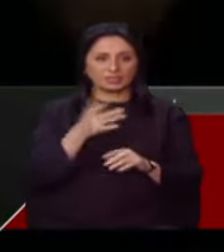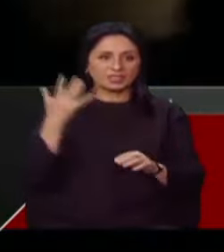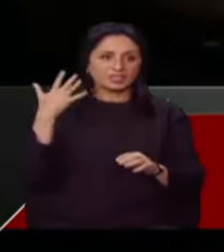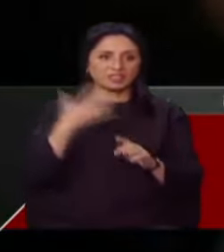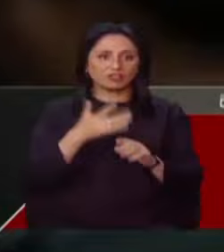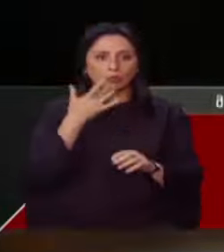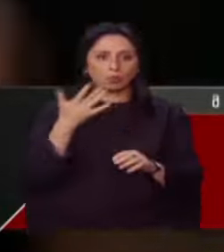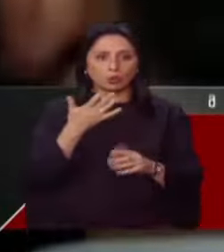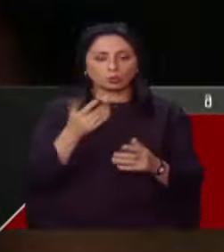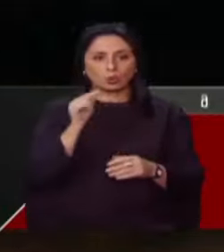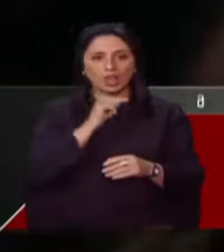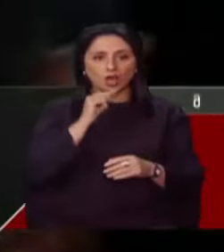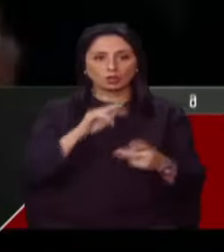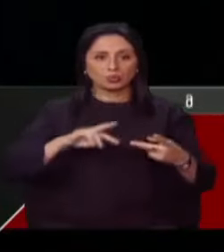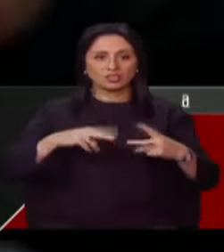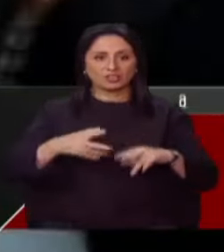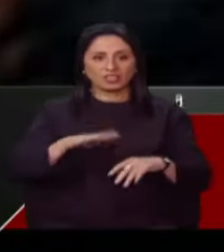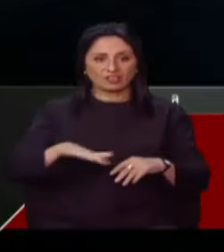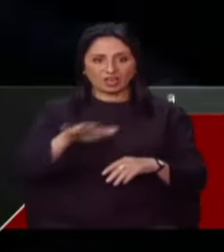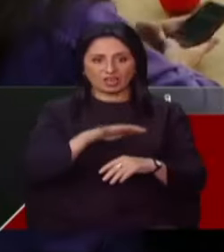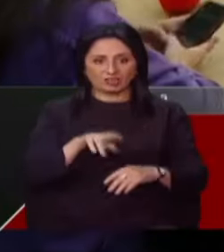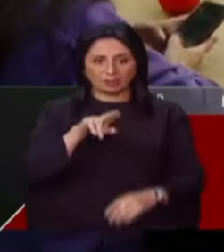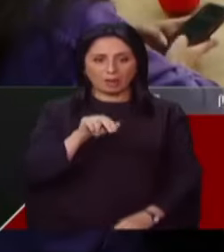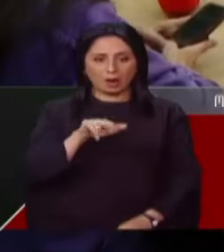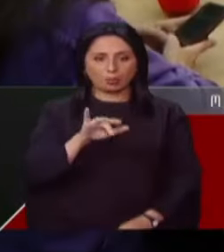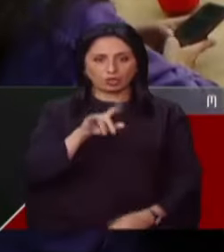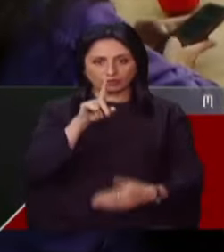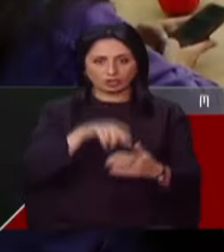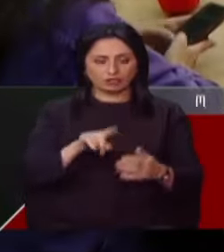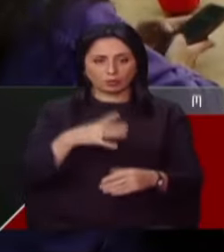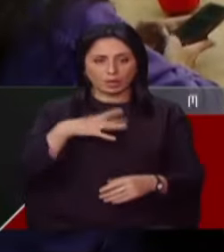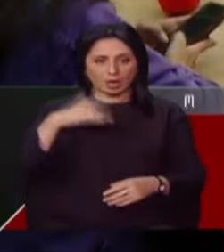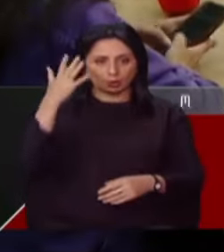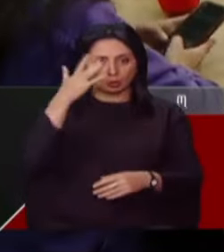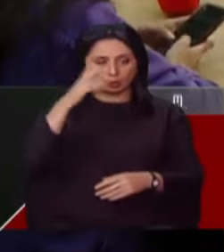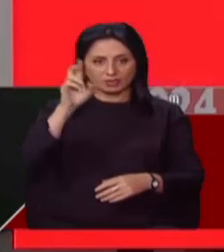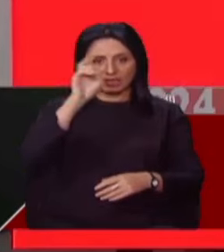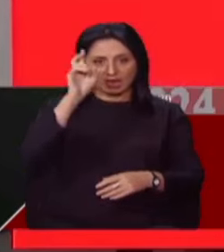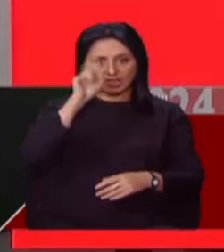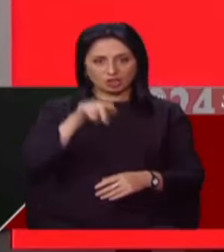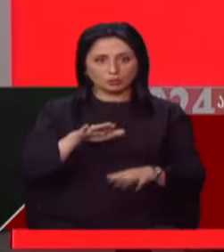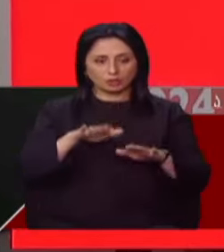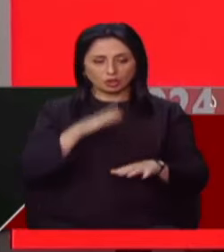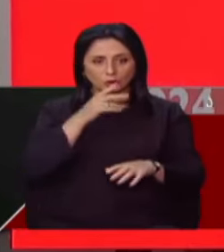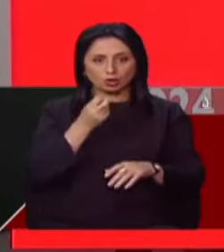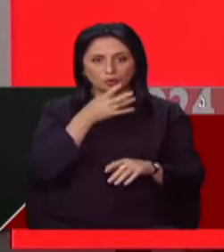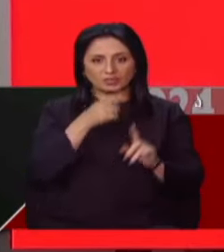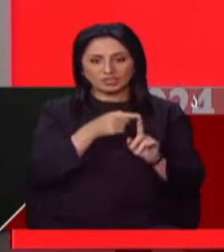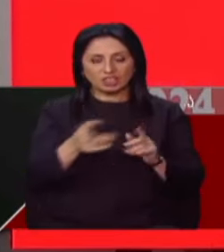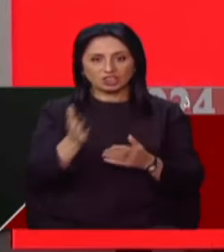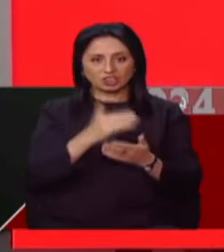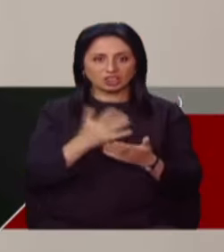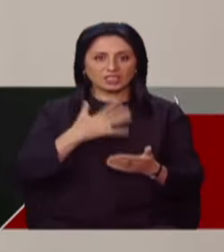წინანდელ პოლიტიკურ თუ ეკონომიკურ ცვლილებებს ქვეყანაში. შალვა პაპუაშვილს ჯერა, რომ ქართული ოცნების ხელისუფლებაში ყოფნის 12 წლიან